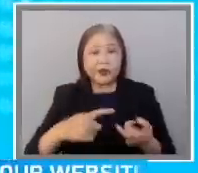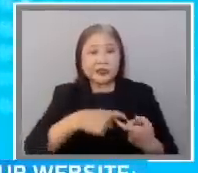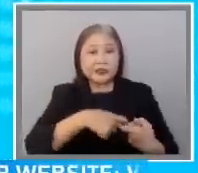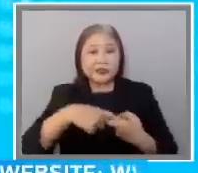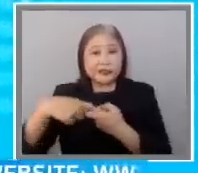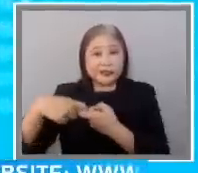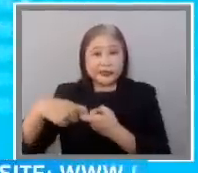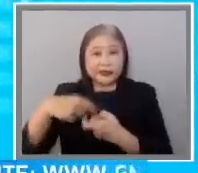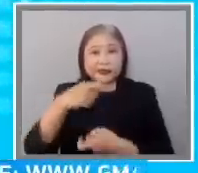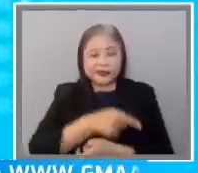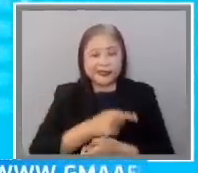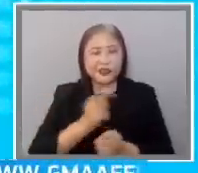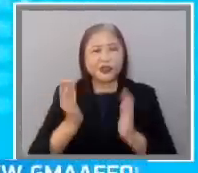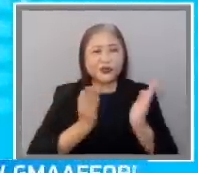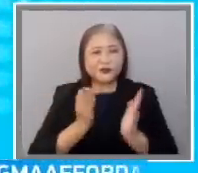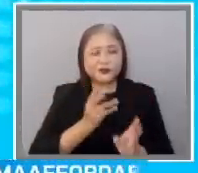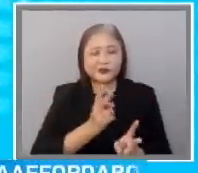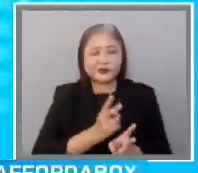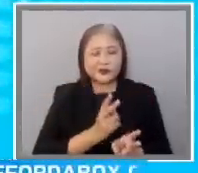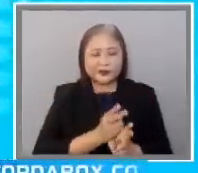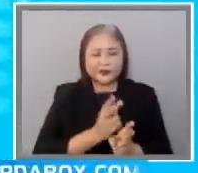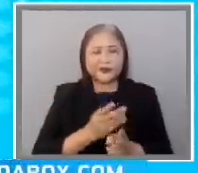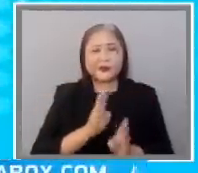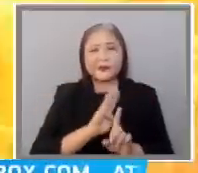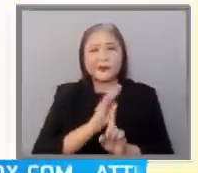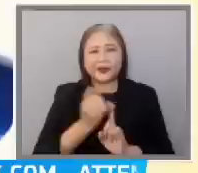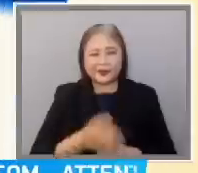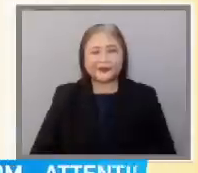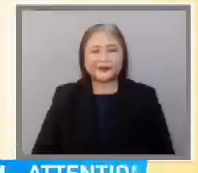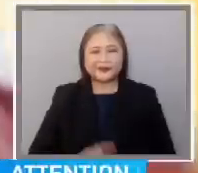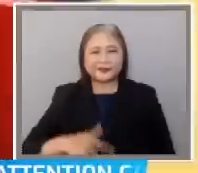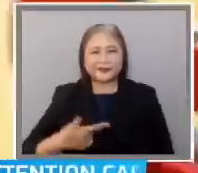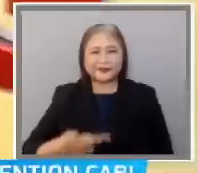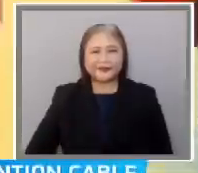barangay. Ang mainit na balita hatid ni Jonathan Andal.